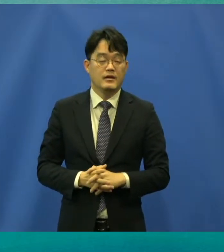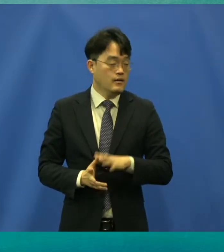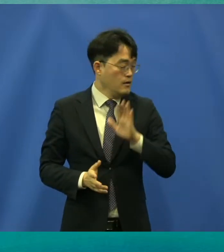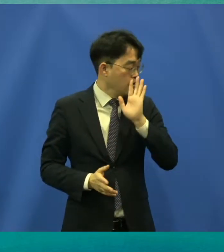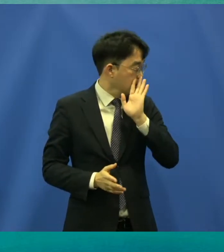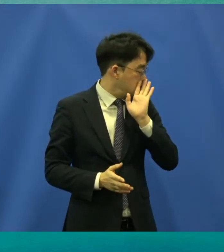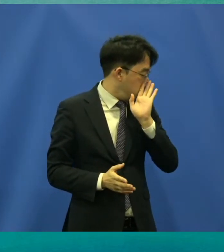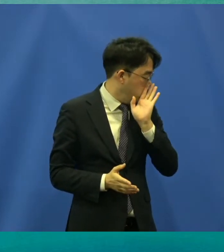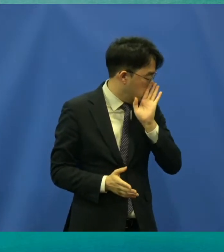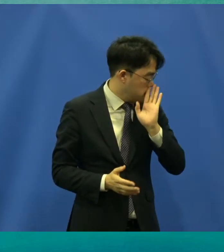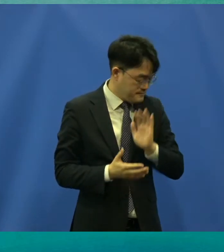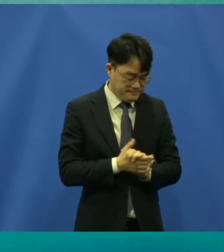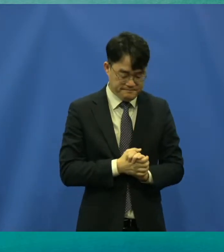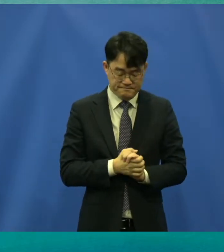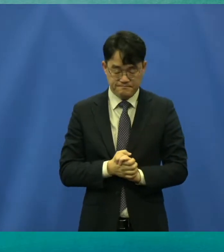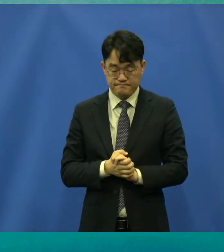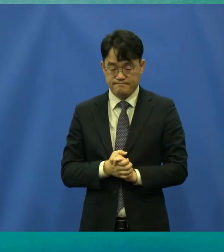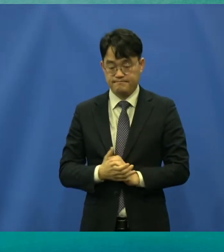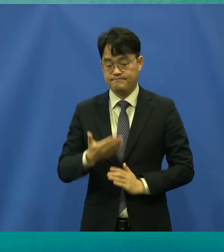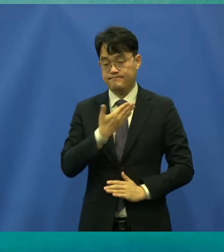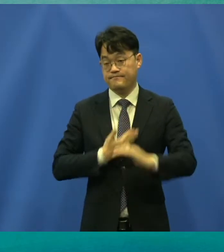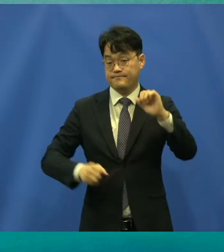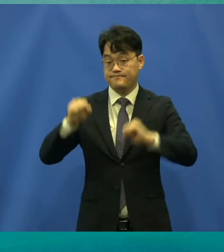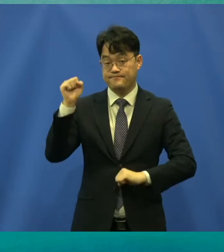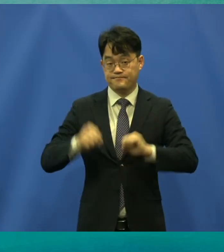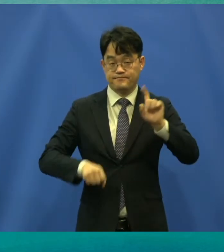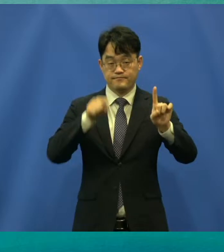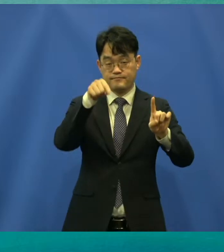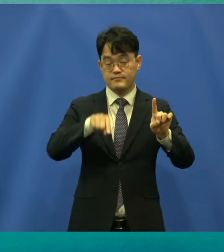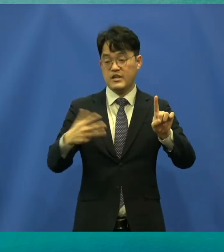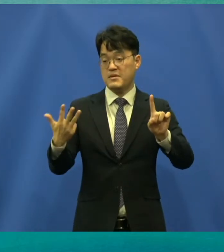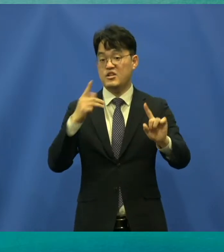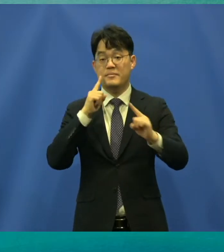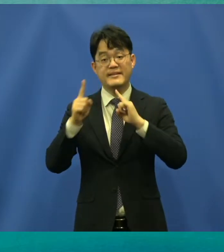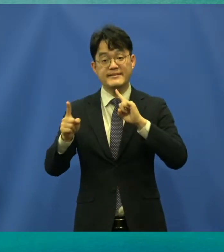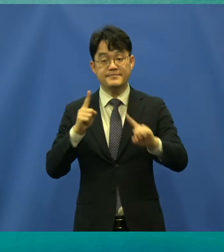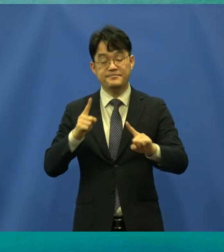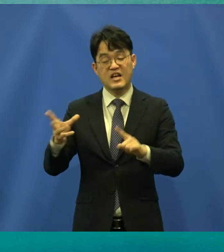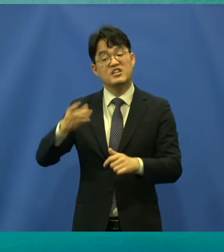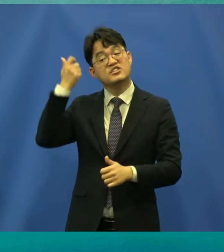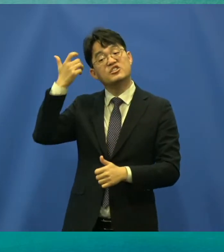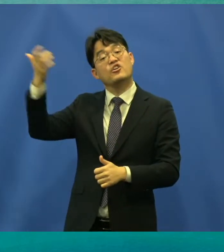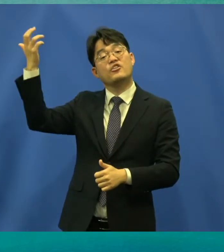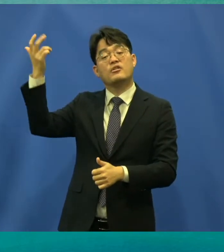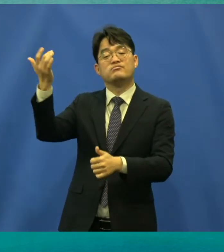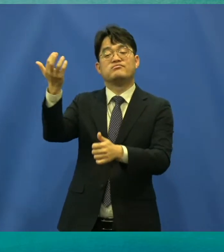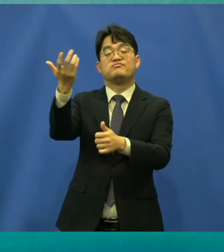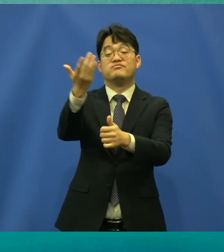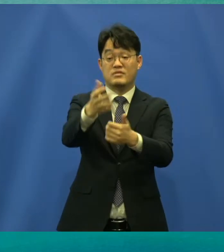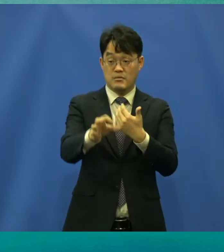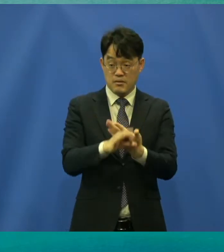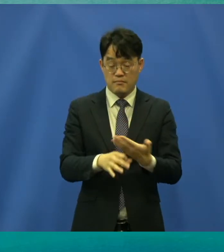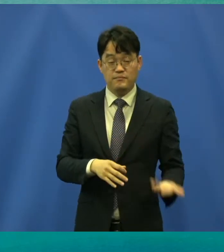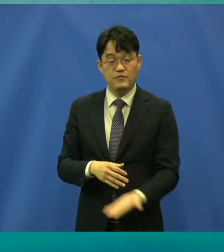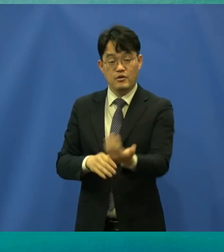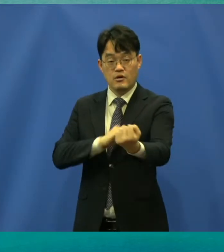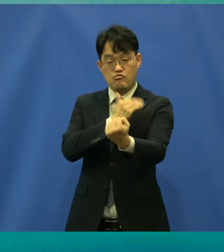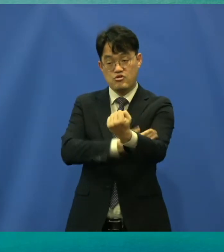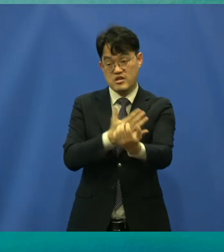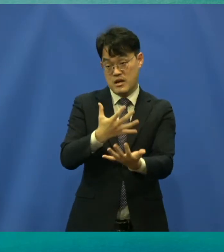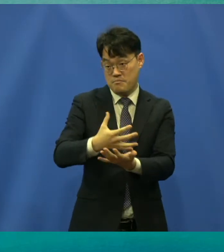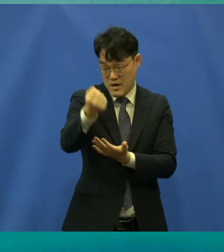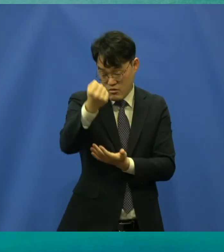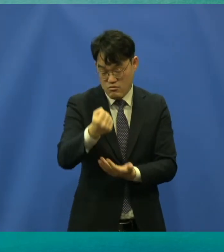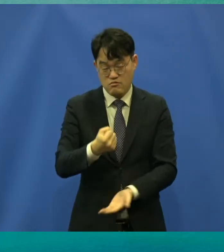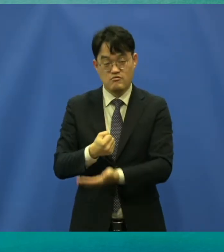여러분, 1장 8절, 사도행전 1장 8절은 오직 성령이 너희에게 임하시면 너희가 권능을 받고 예루살렘과 온 유대와 사마리아 땅끝까지 이르러 내